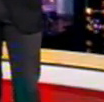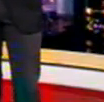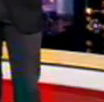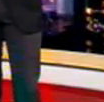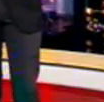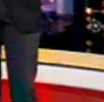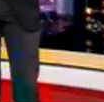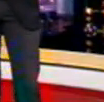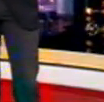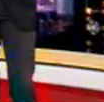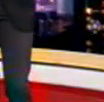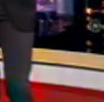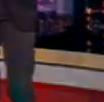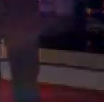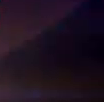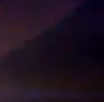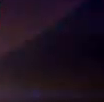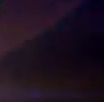perincian.